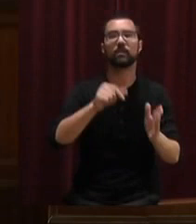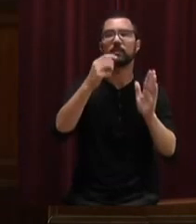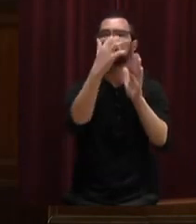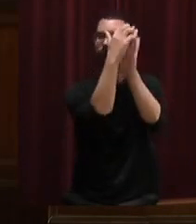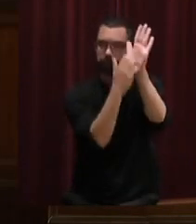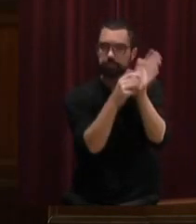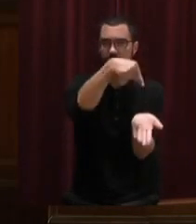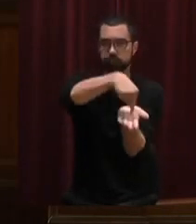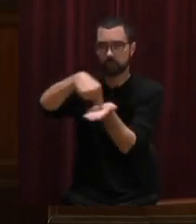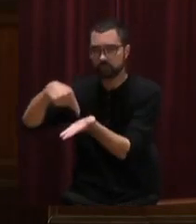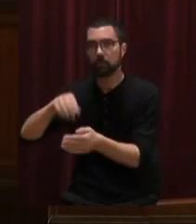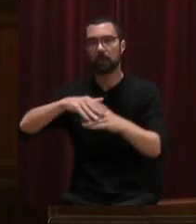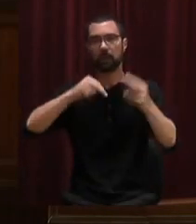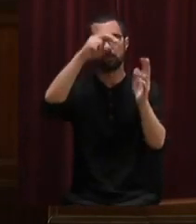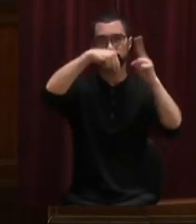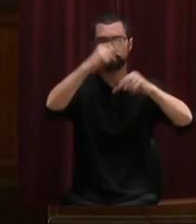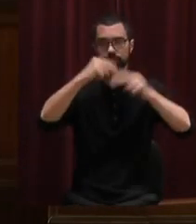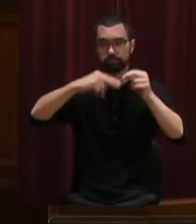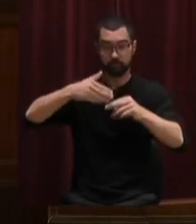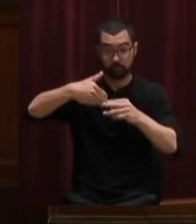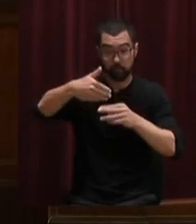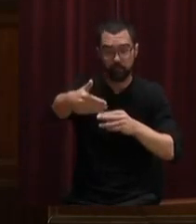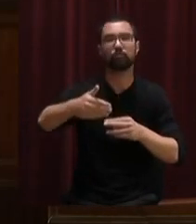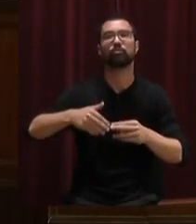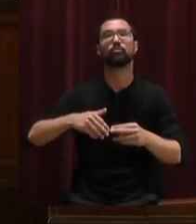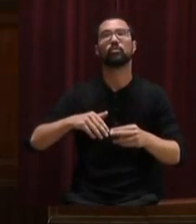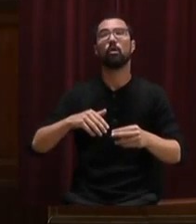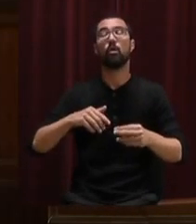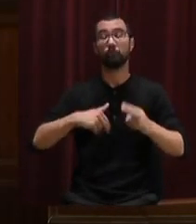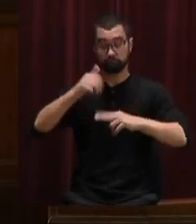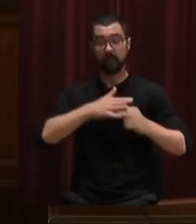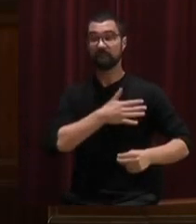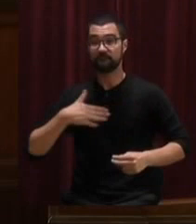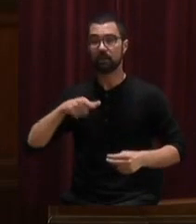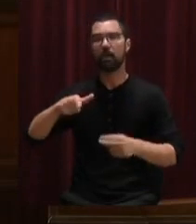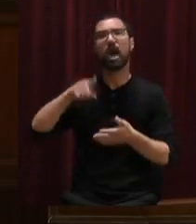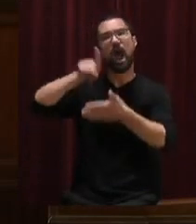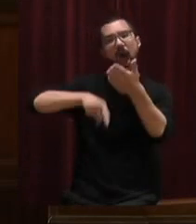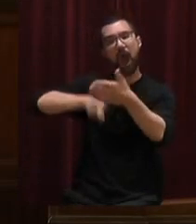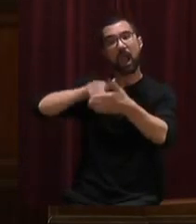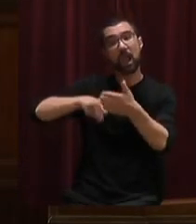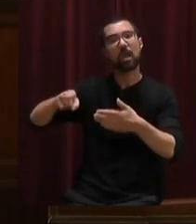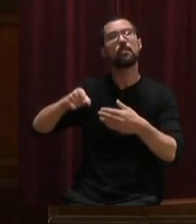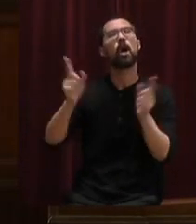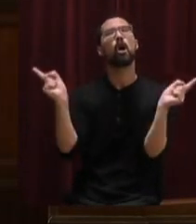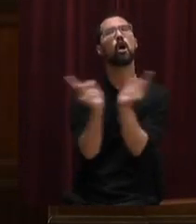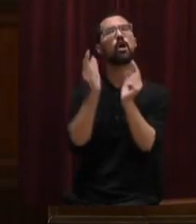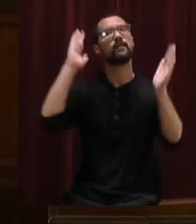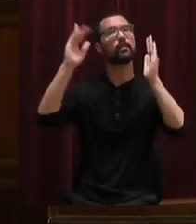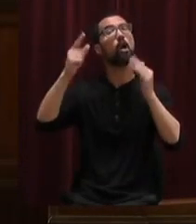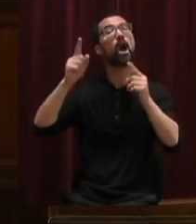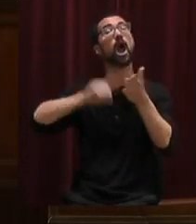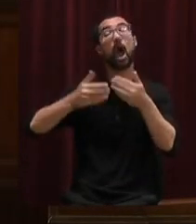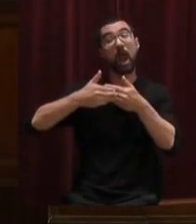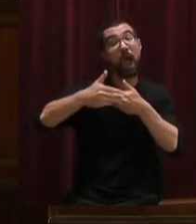que fomentaran tant la construcció com la sortida al mercat d'habitatges en règim de lloguer de llarga durada. Per tot això, el govern